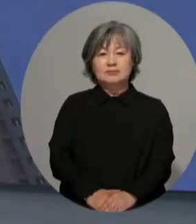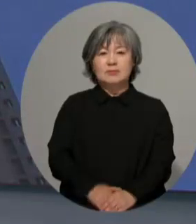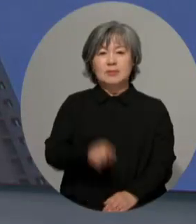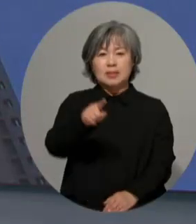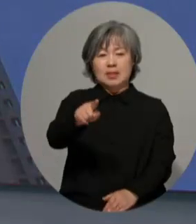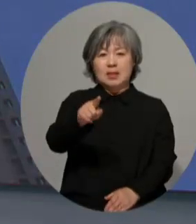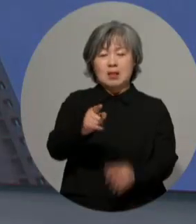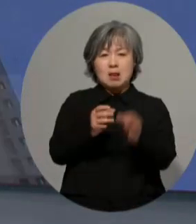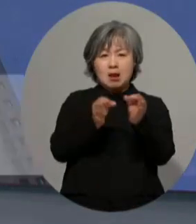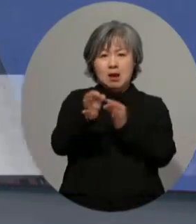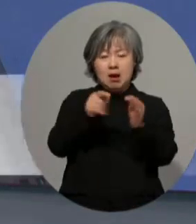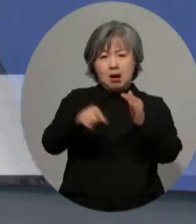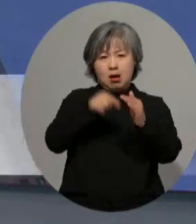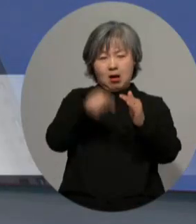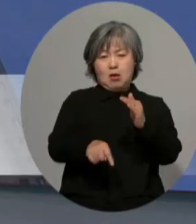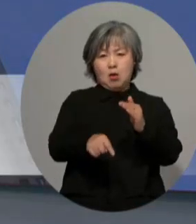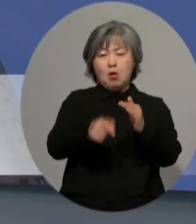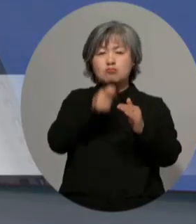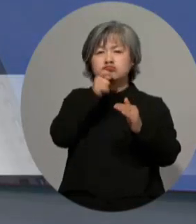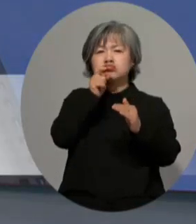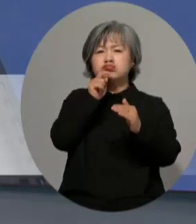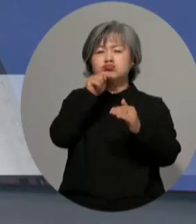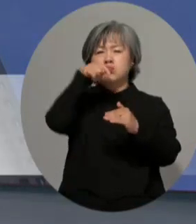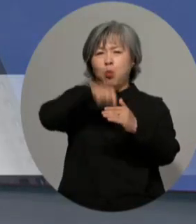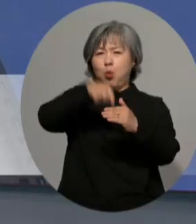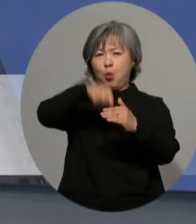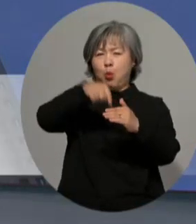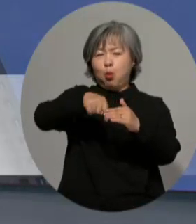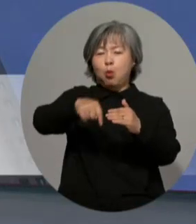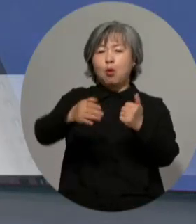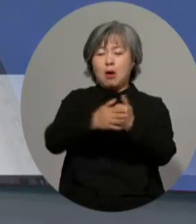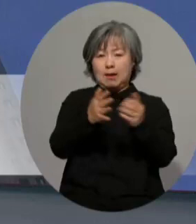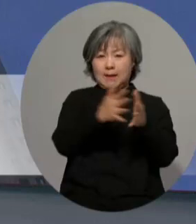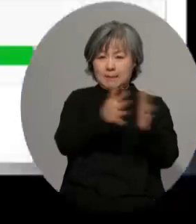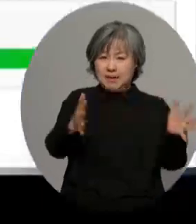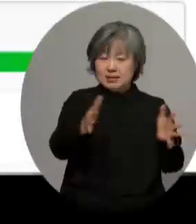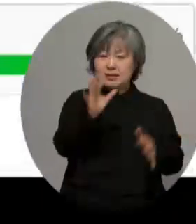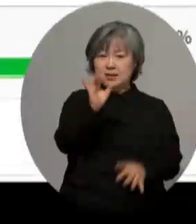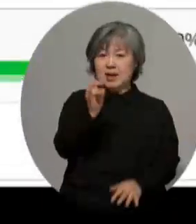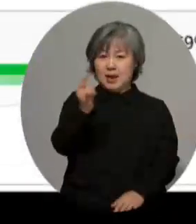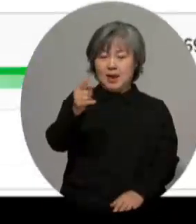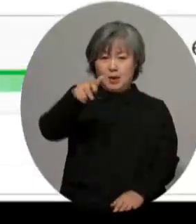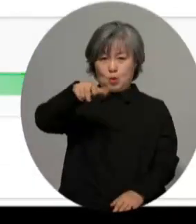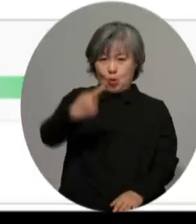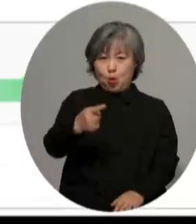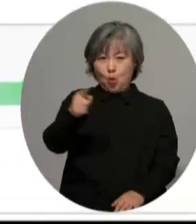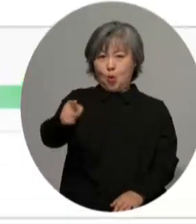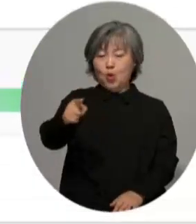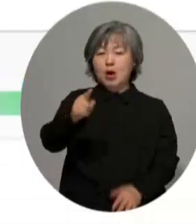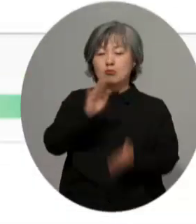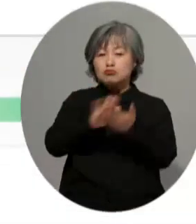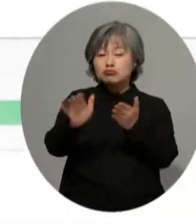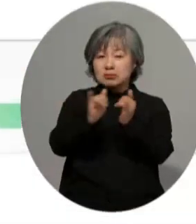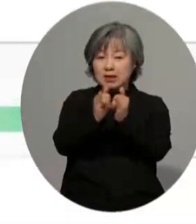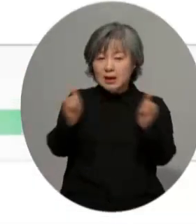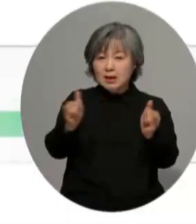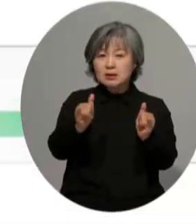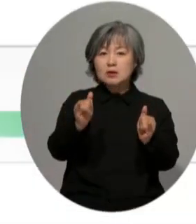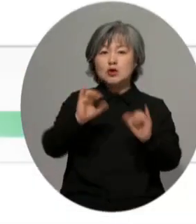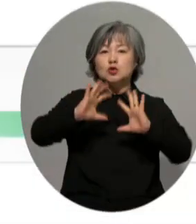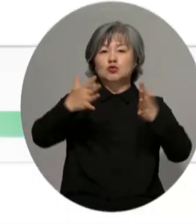점포 안으로 비가 새는 등 논란이 됐던 전주시내 신축 아파트인 에코시티 하나프레나 상가 분양자들이